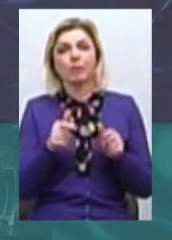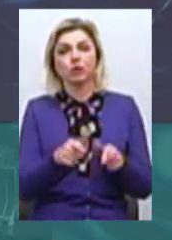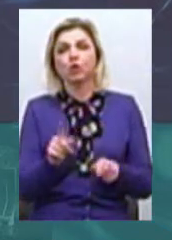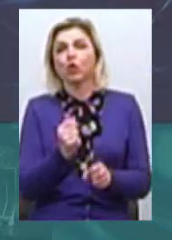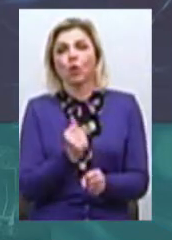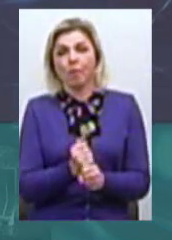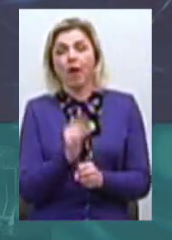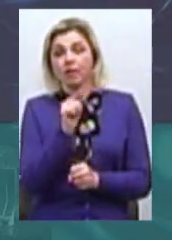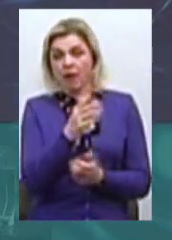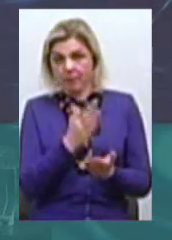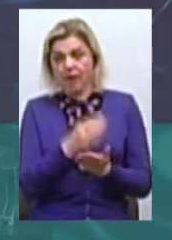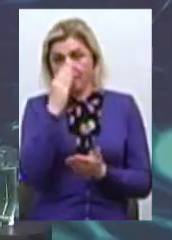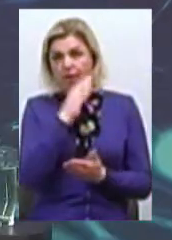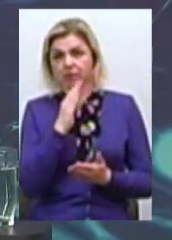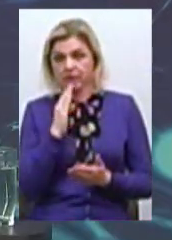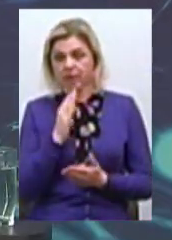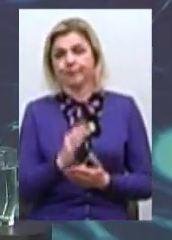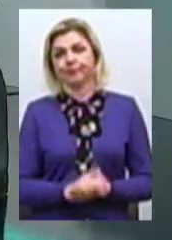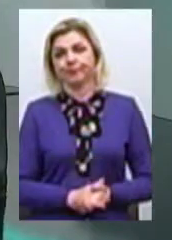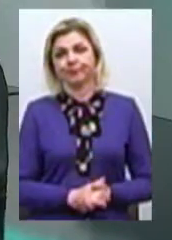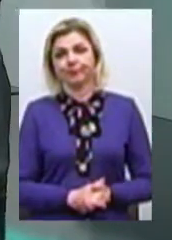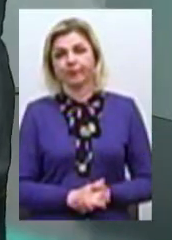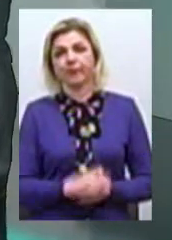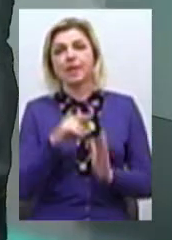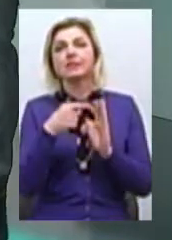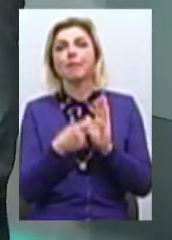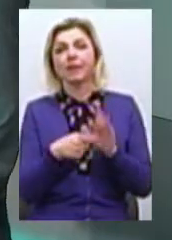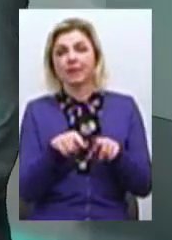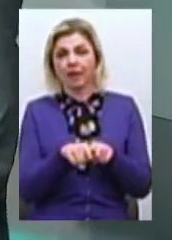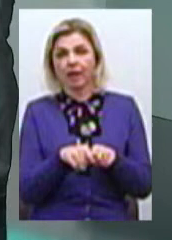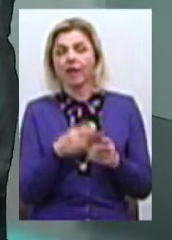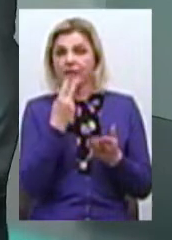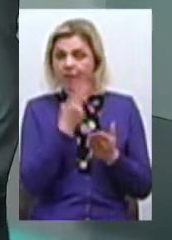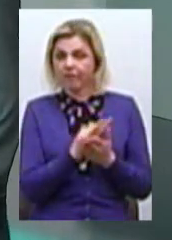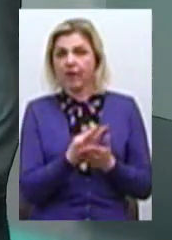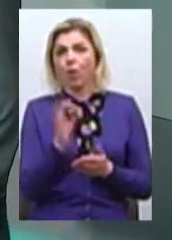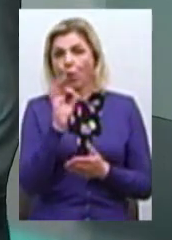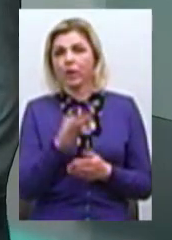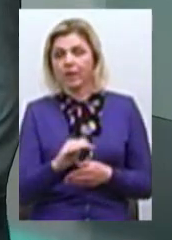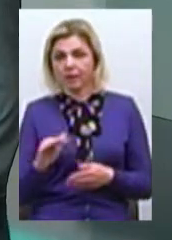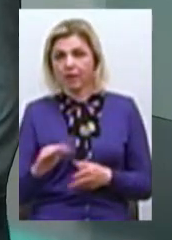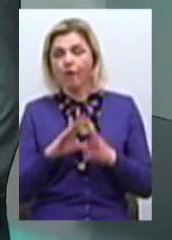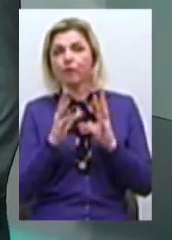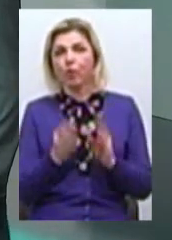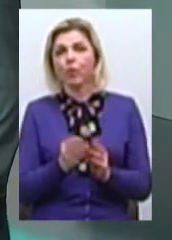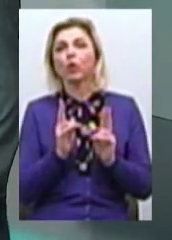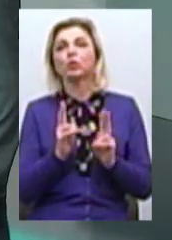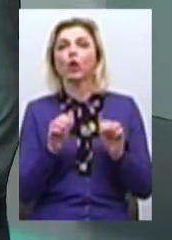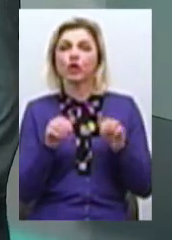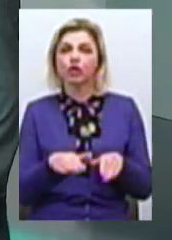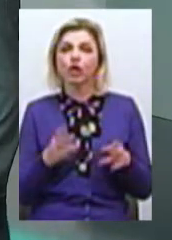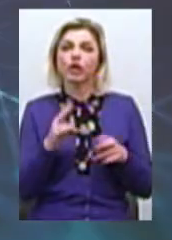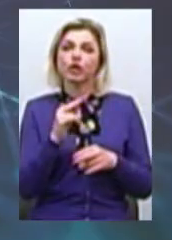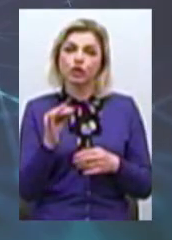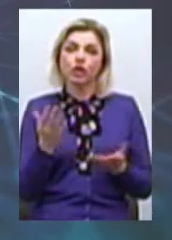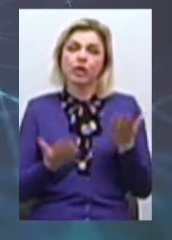але там є батьки, які допоможуть, підтримують. Запитання таке. Дивіться, що якраз щодо дітей. Взагалі, хто вирішує, чи необхідна